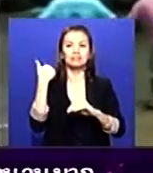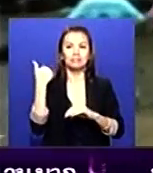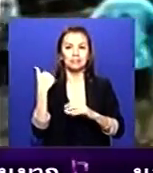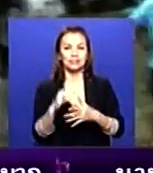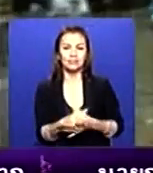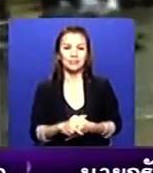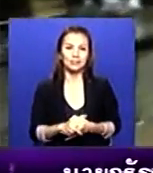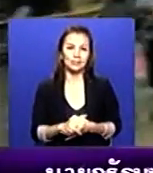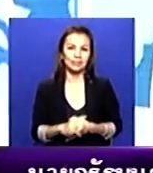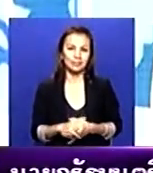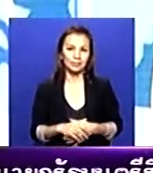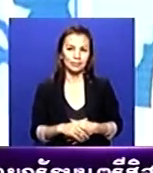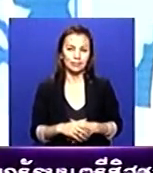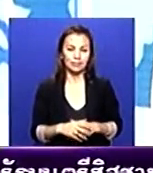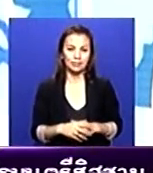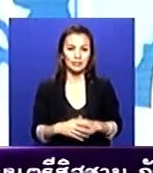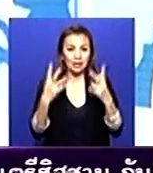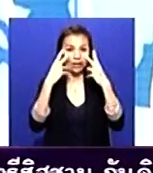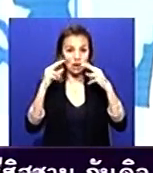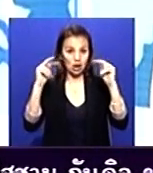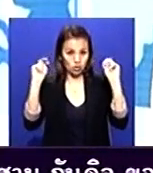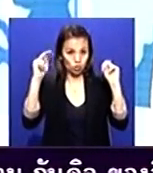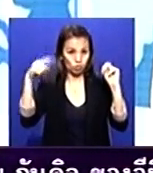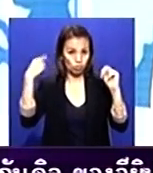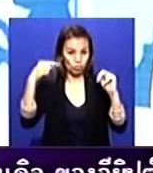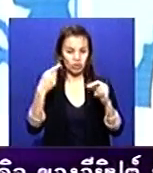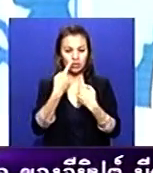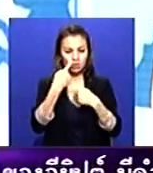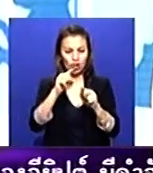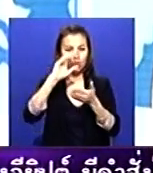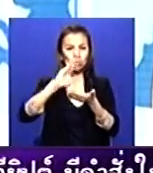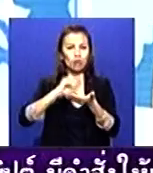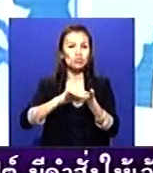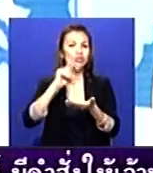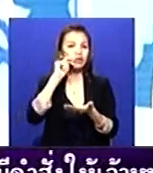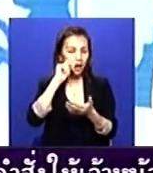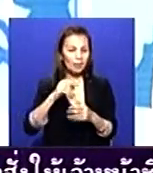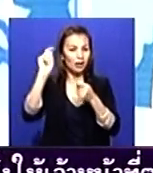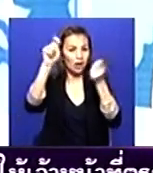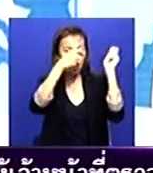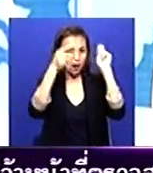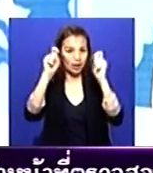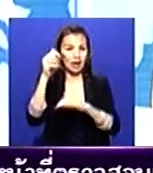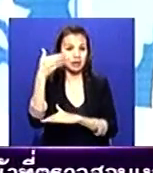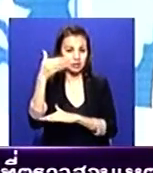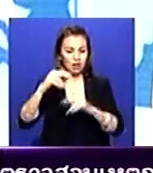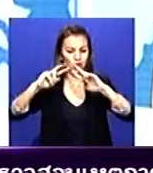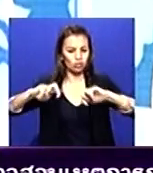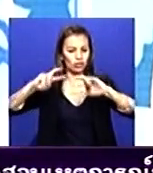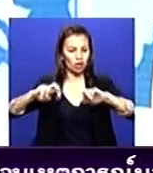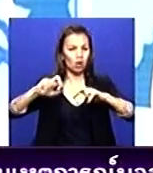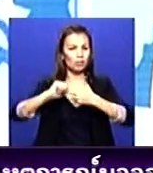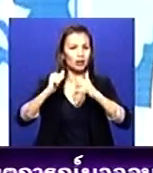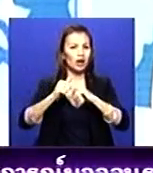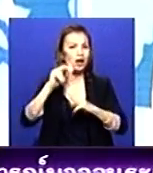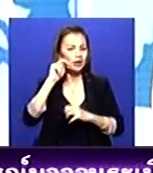ง นายกรัฐมนตรีเปิดคลังข้อมูลน้ำและภูมิอากาศแห่งชาตินะคะเพื่อช่วยในการวิเคราะห์ปริมาณน้ำโด